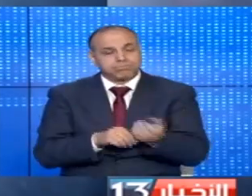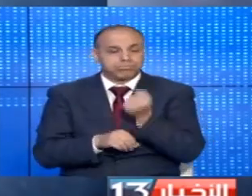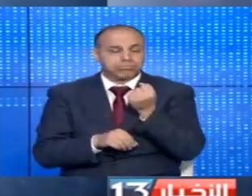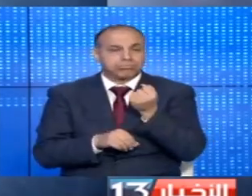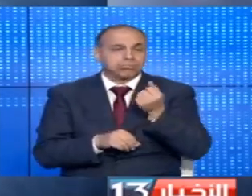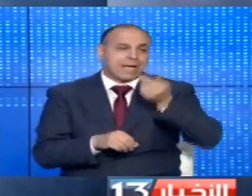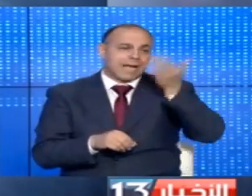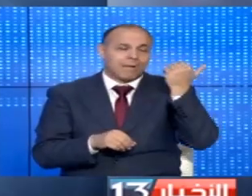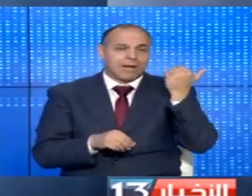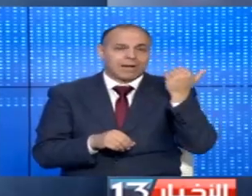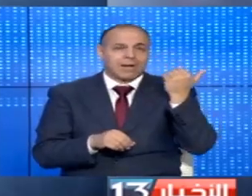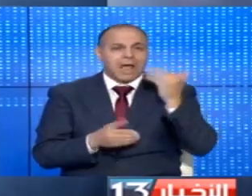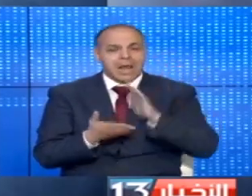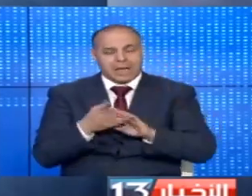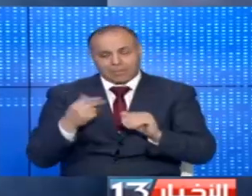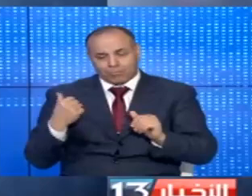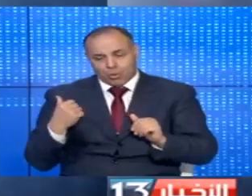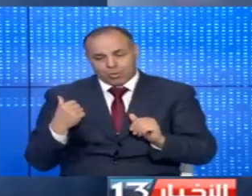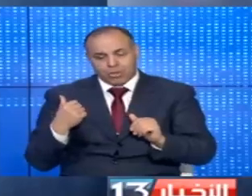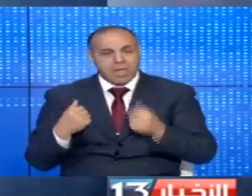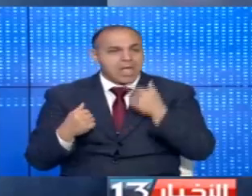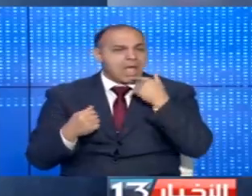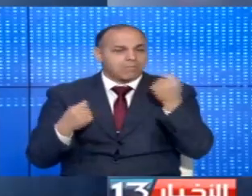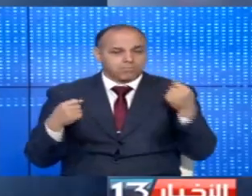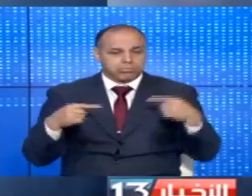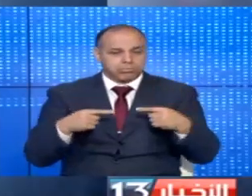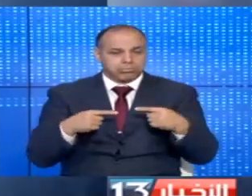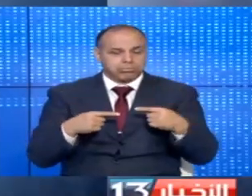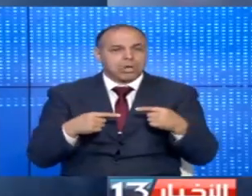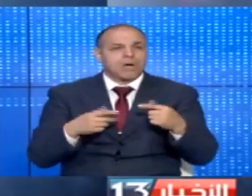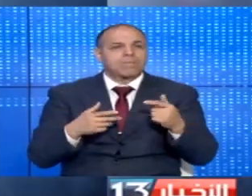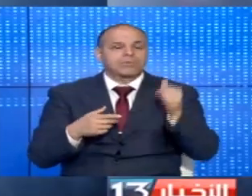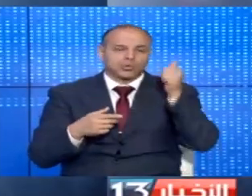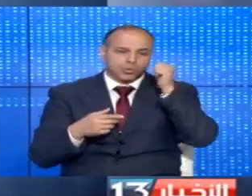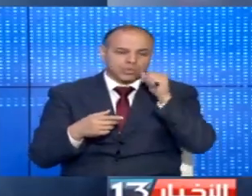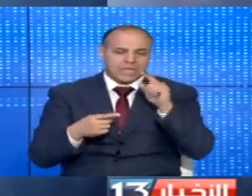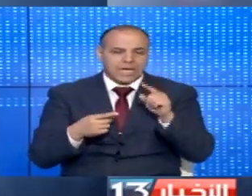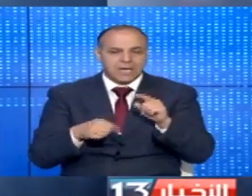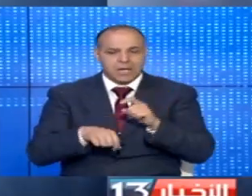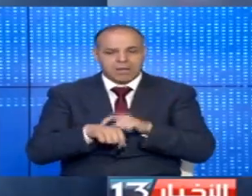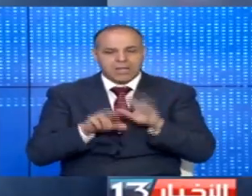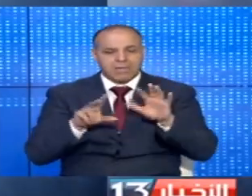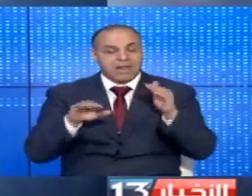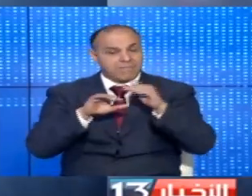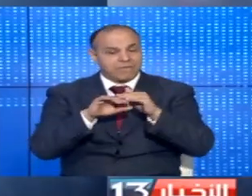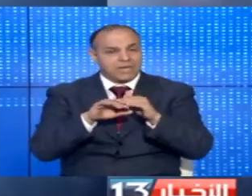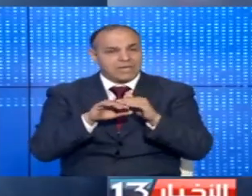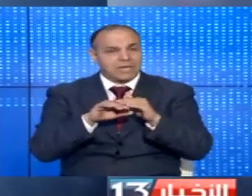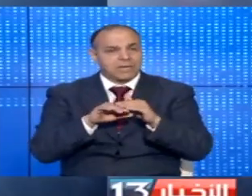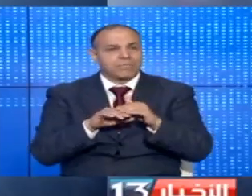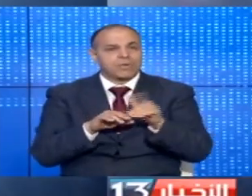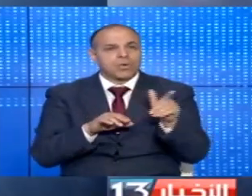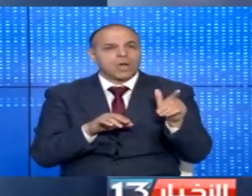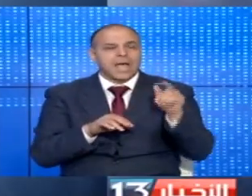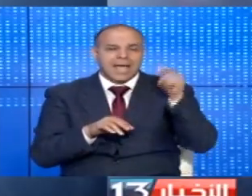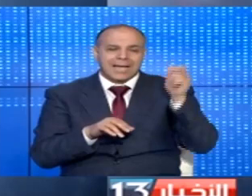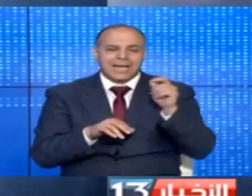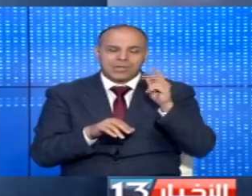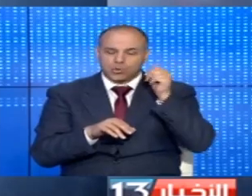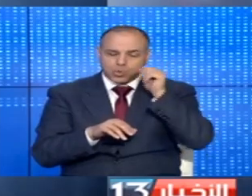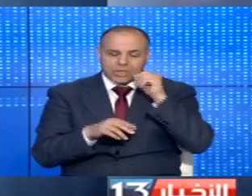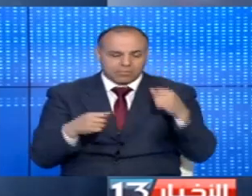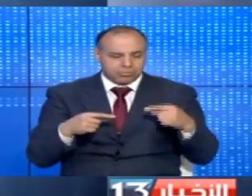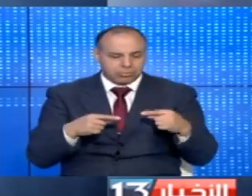الجوله الفارطه على ارضه عندما يلاقي بامدرمان بدايه الثامنه مساءا مضيفه الهلال السوداني